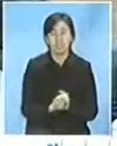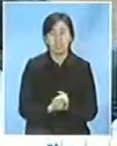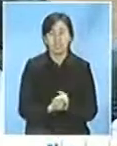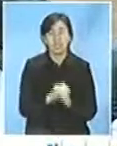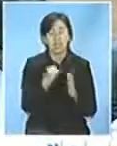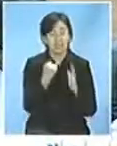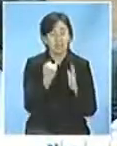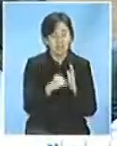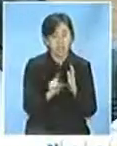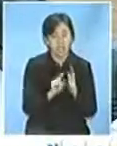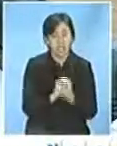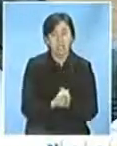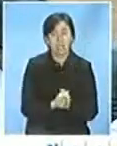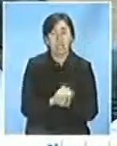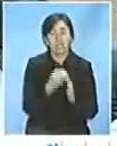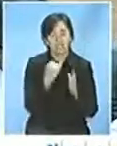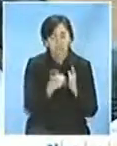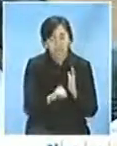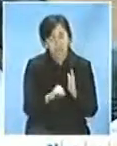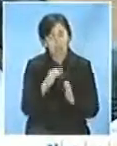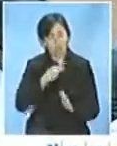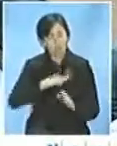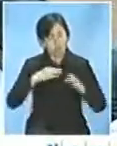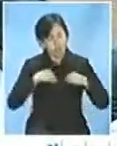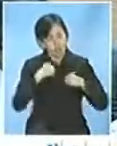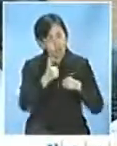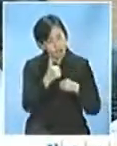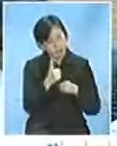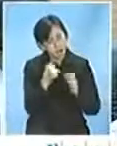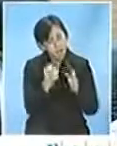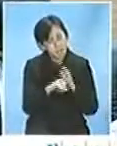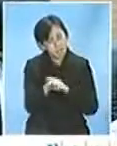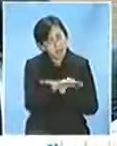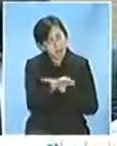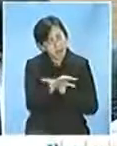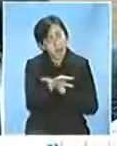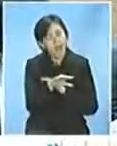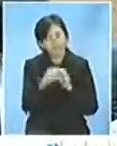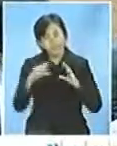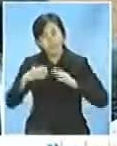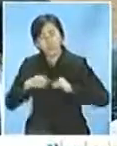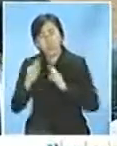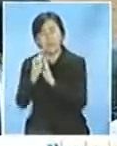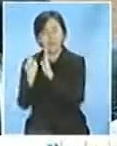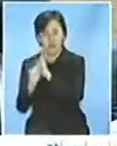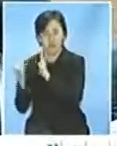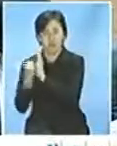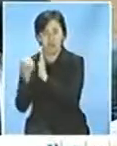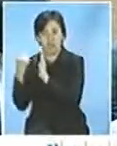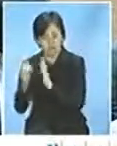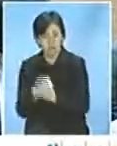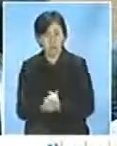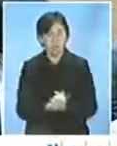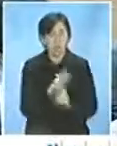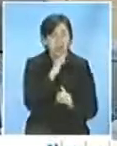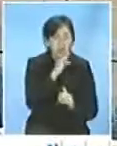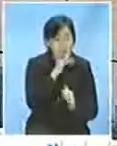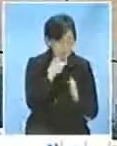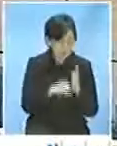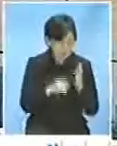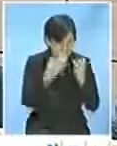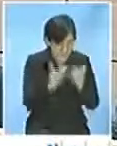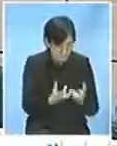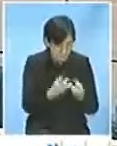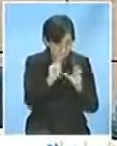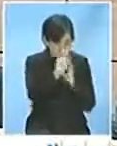ได้ต้องนิรโทษได้โทษประเทศใดที่นิรโทษไม่ได้เพราะมันขัดต่อหลักนิติรัฐหลักนิติธรรมต้อง